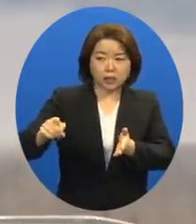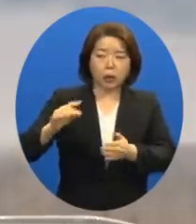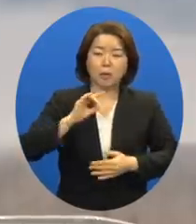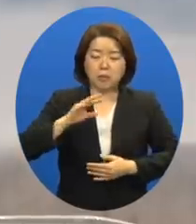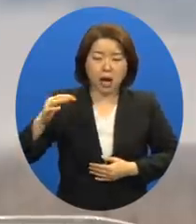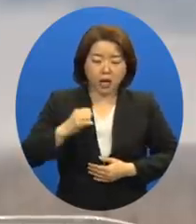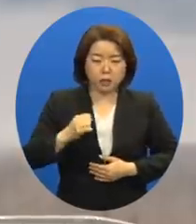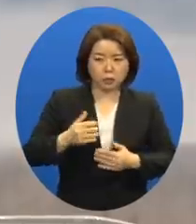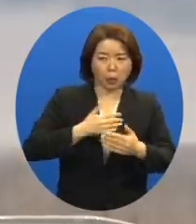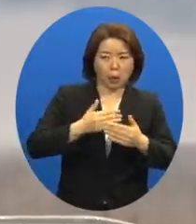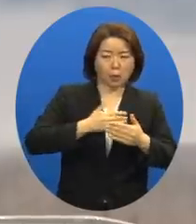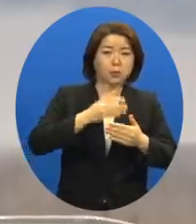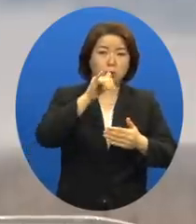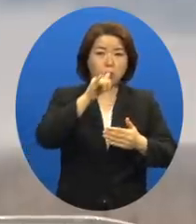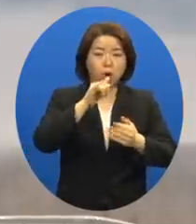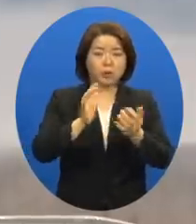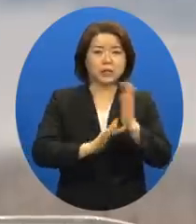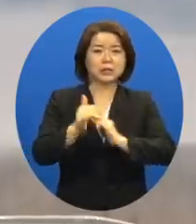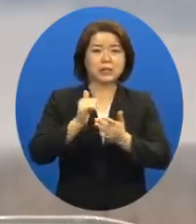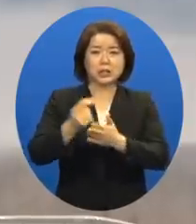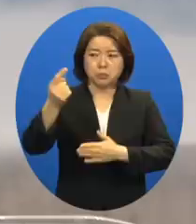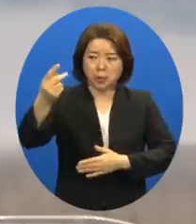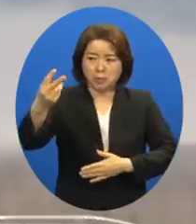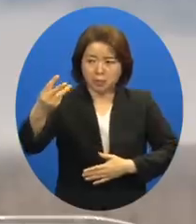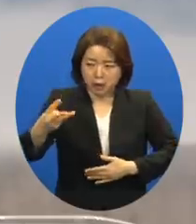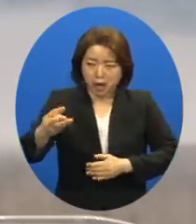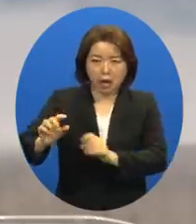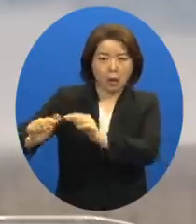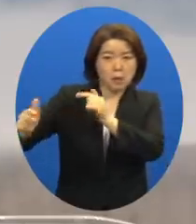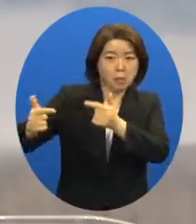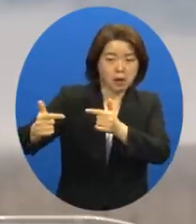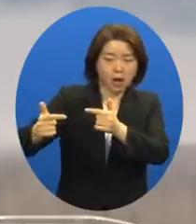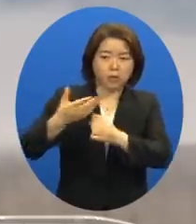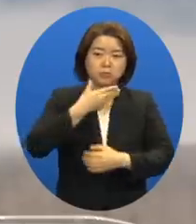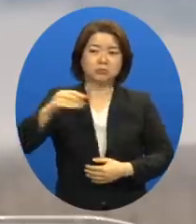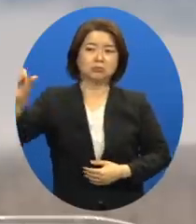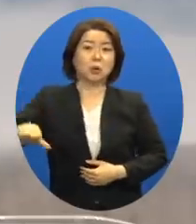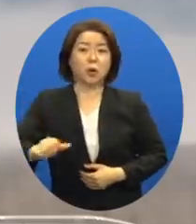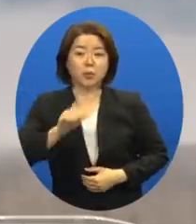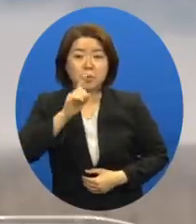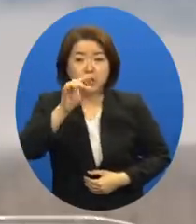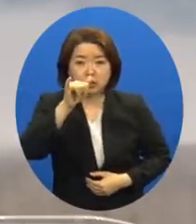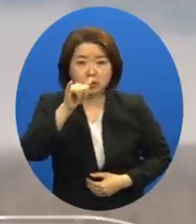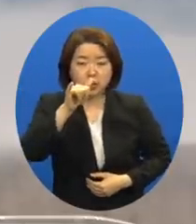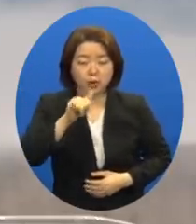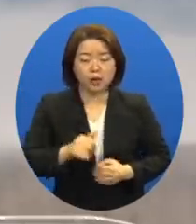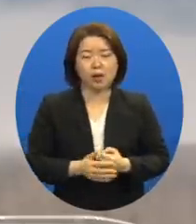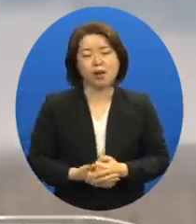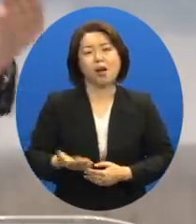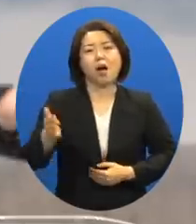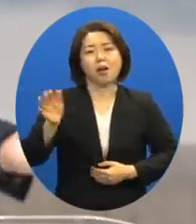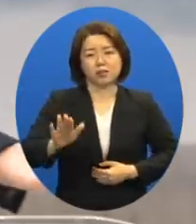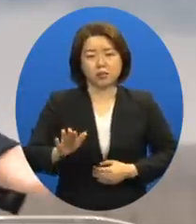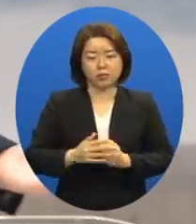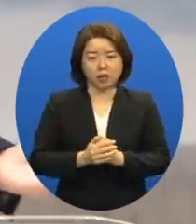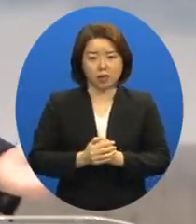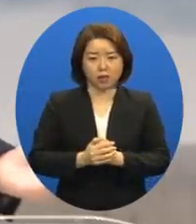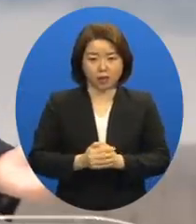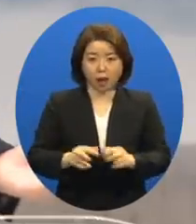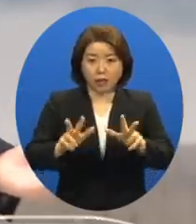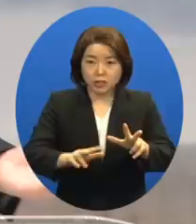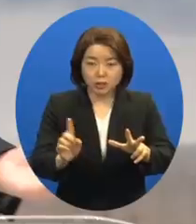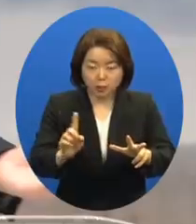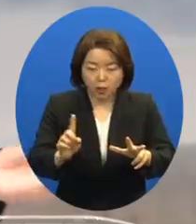두려워서 예수님을 세 번이나 부인하고 저주까지 했던 사람입니다. 그런데 베드로가 완전히